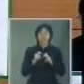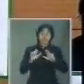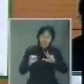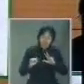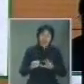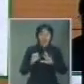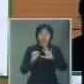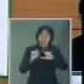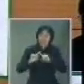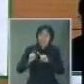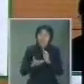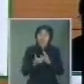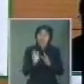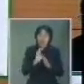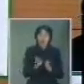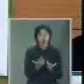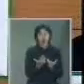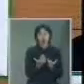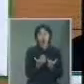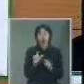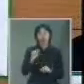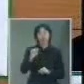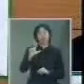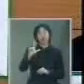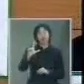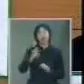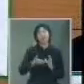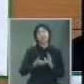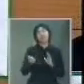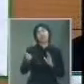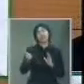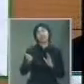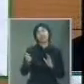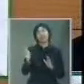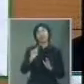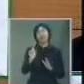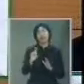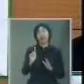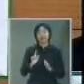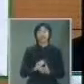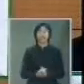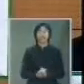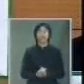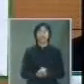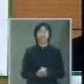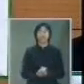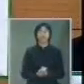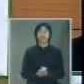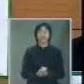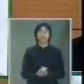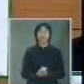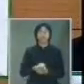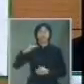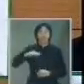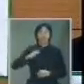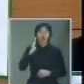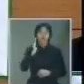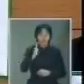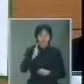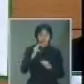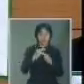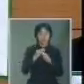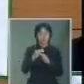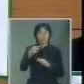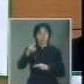ไอ้เบิกไม่รอทีเดียว23ล้าน300,000เพราะน้องชายนาย